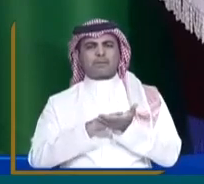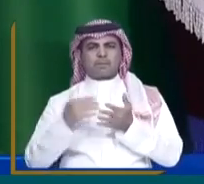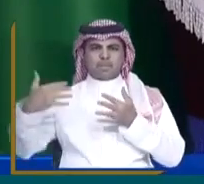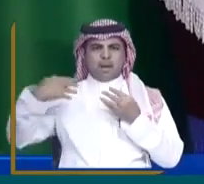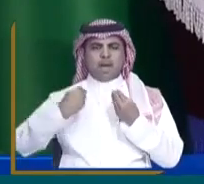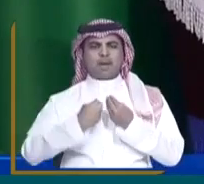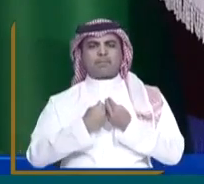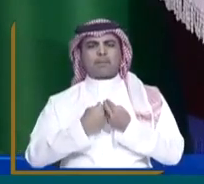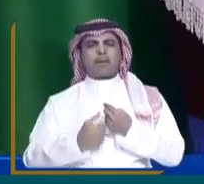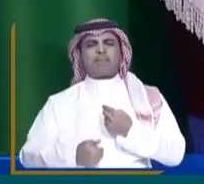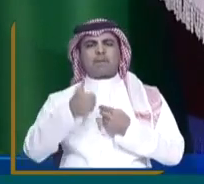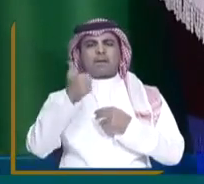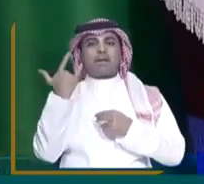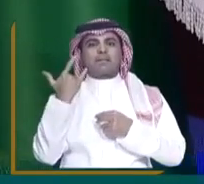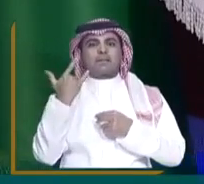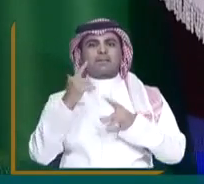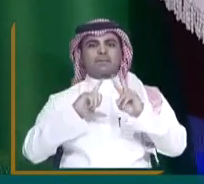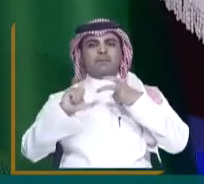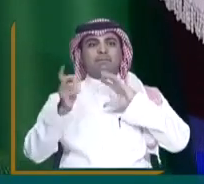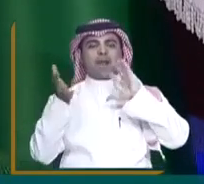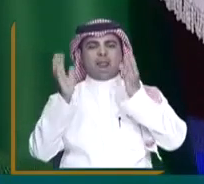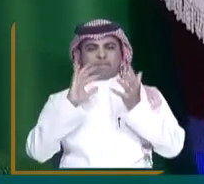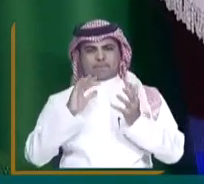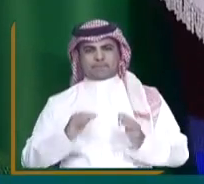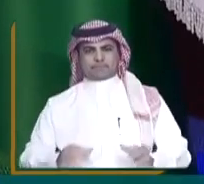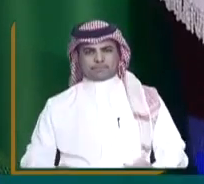ضمن افضل 10 اسواق في العالم